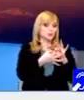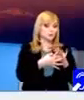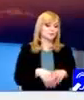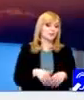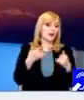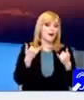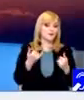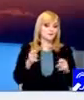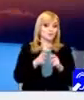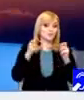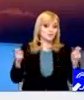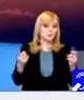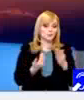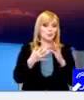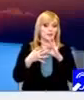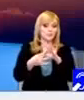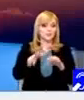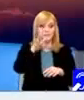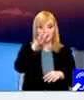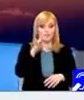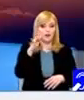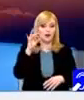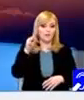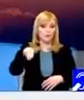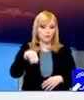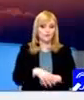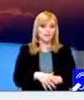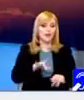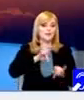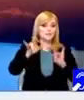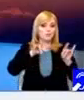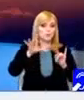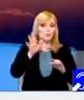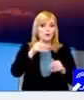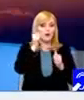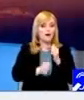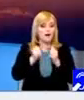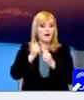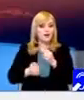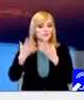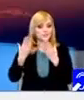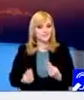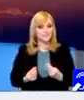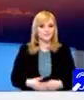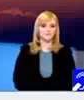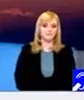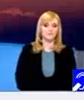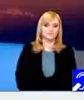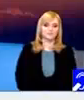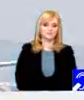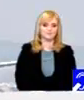întreagă. Astăzi a fost inaugurată o legătură aeriană între Chișinău și Frankfurt. Zborurile vor fi zilnice și vor permite conexiunea spre alte